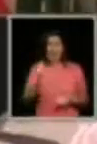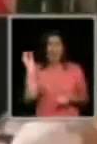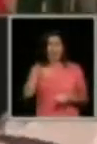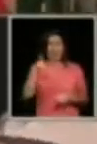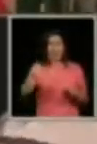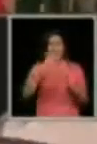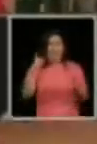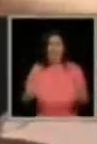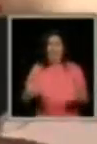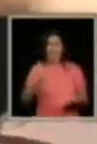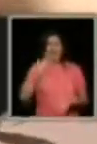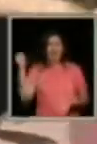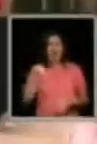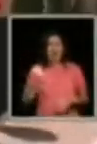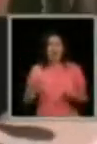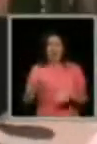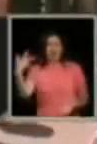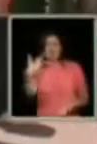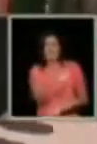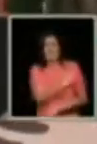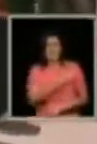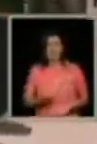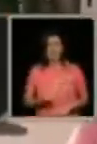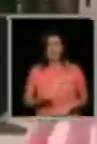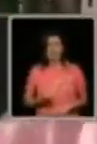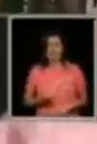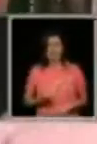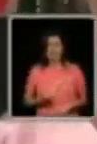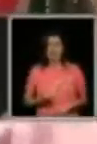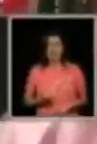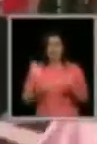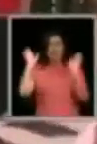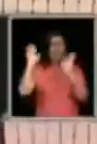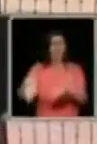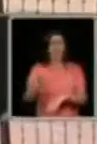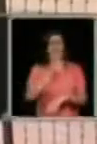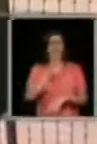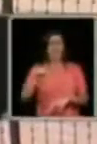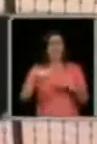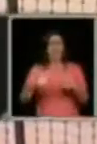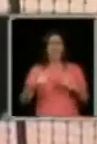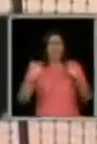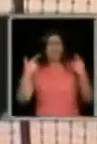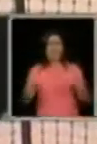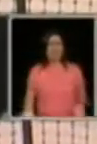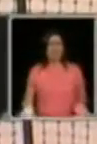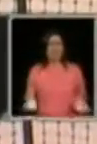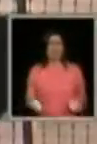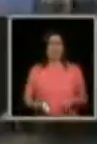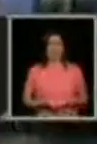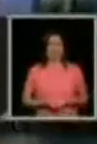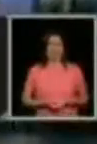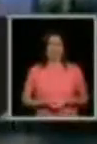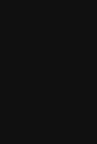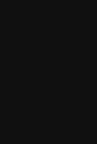בענייני רווחה. זה פשוט גם מעלה ומציף בעיות, לא כמו השטויות של אמנון לוי בתוכניתו המחורבנת על